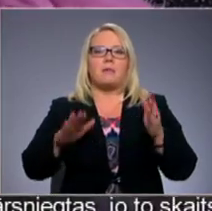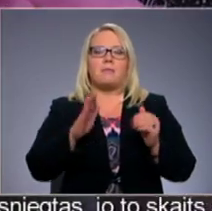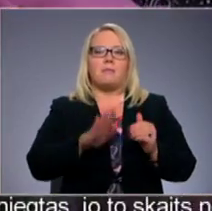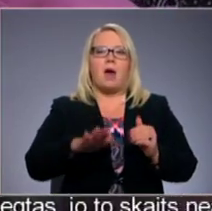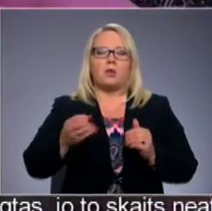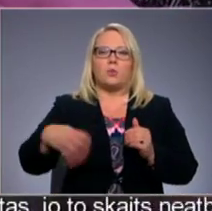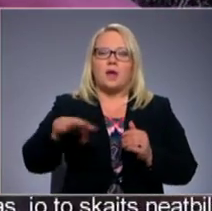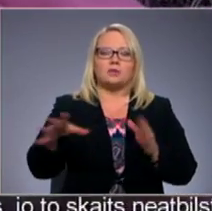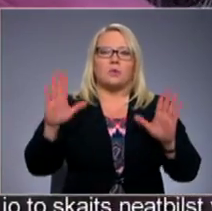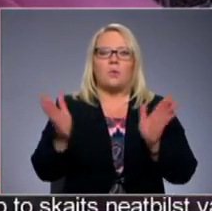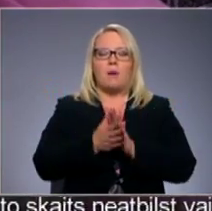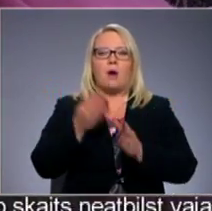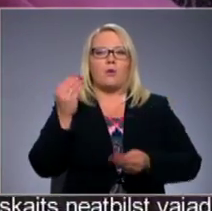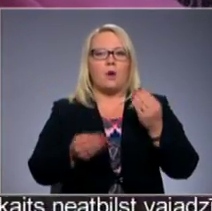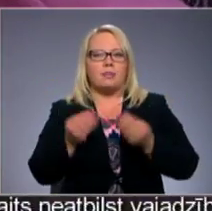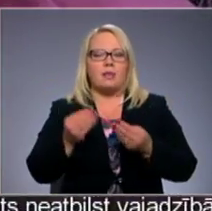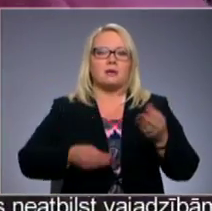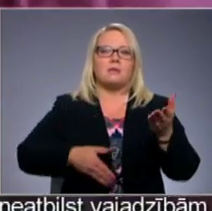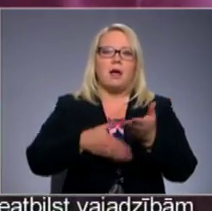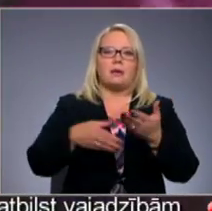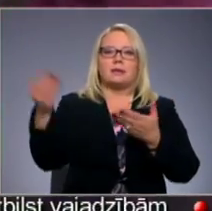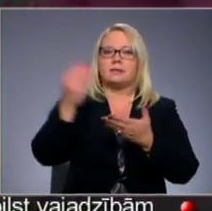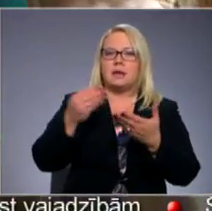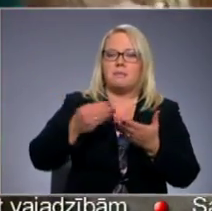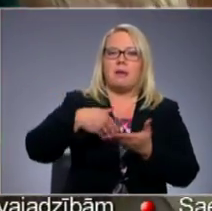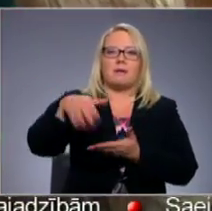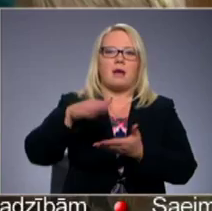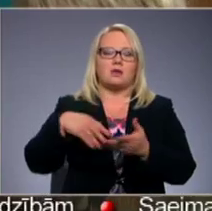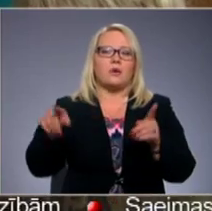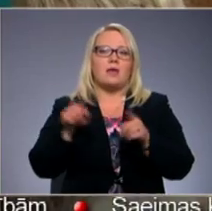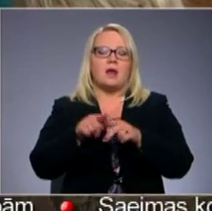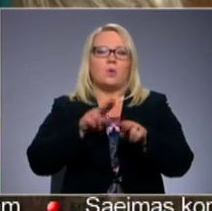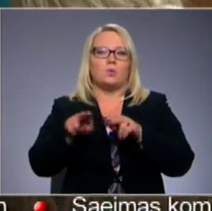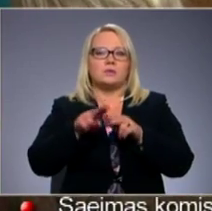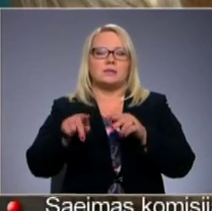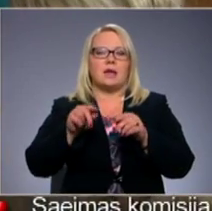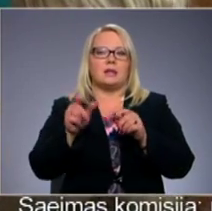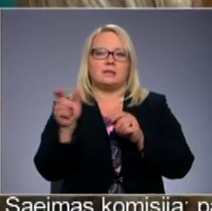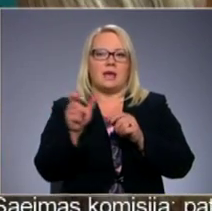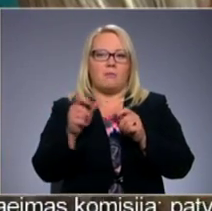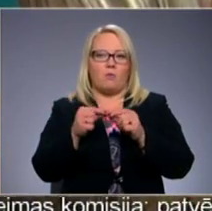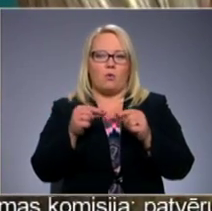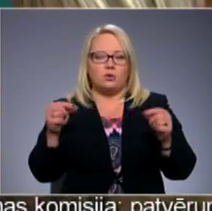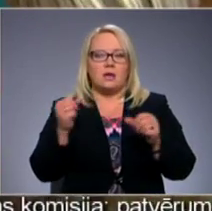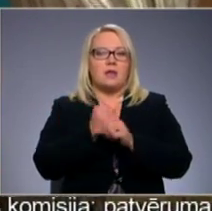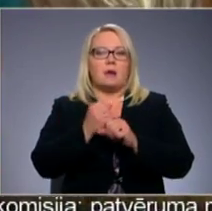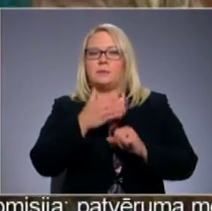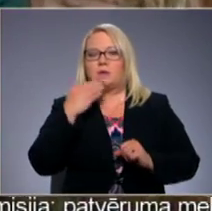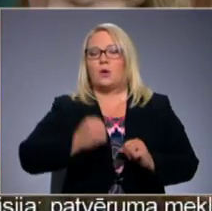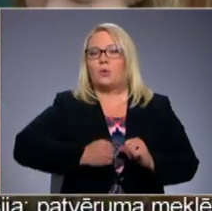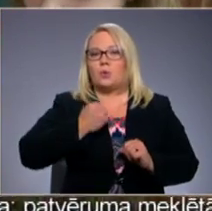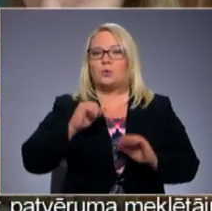bērndārzniekiem iet rotaļās, palīdz viņiem zīmēt, krāsot, arī uzasināt zīmuļus. Lai gan darbs nav grūts,